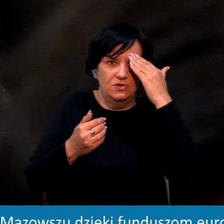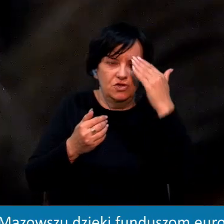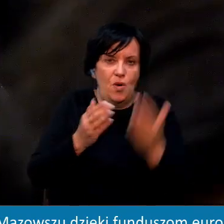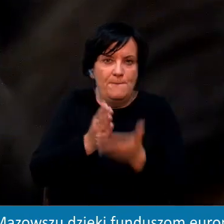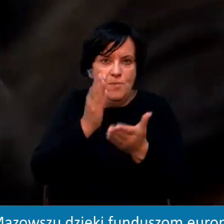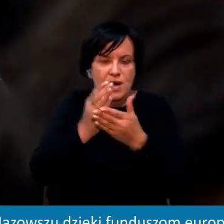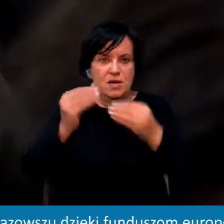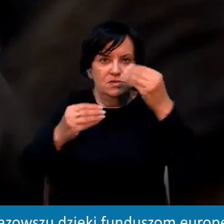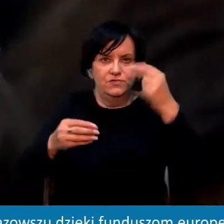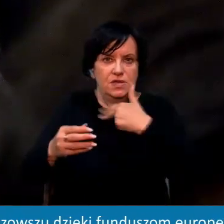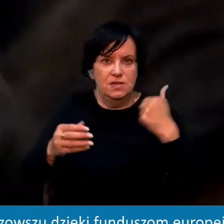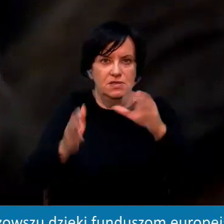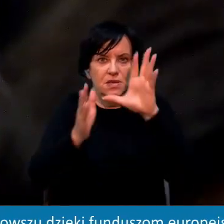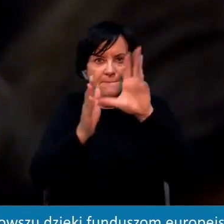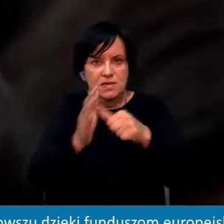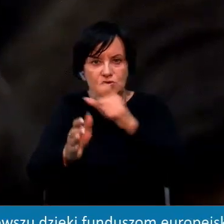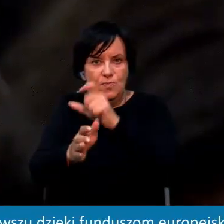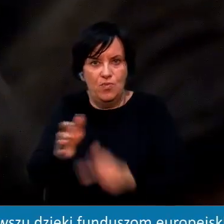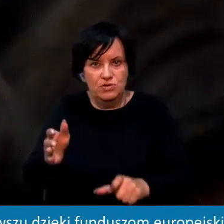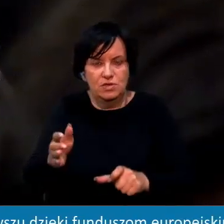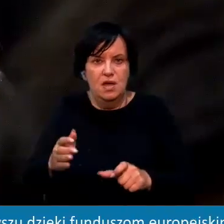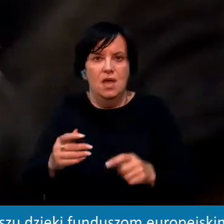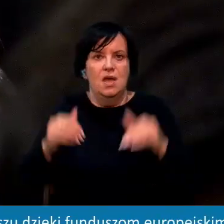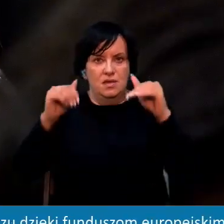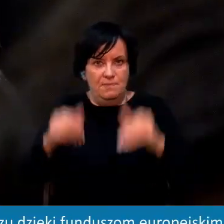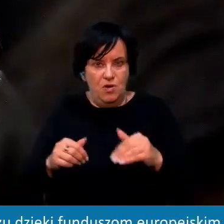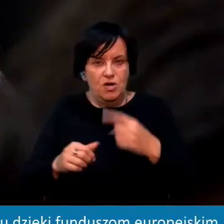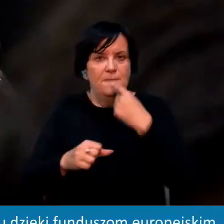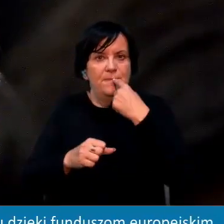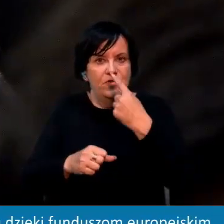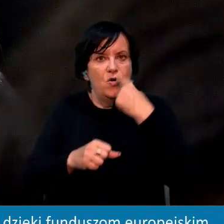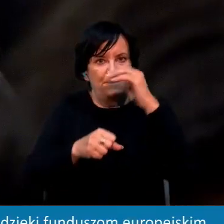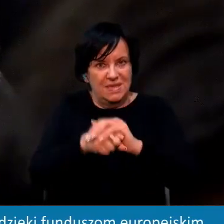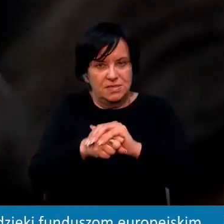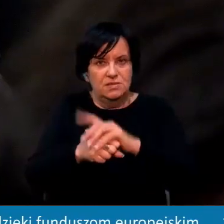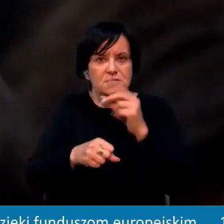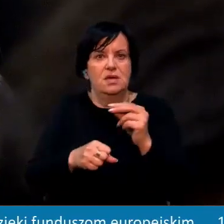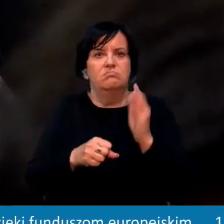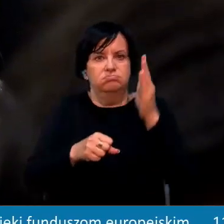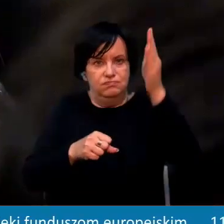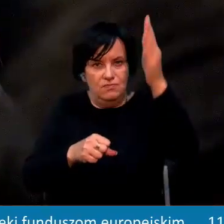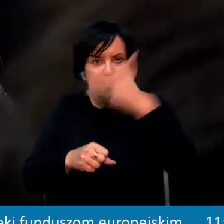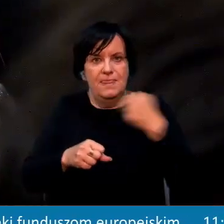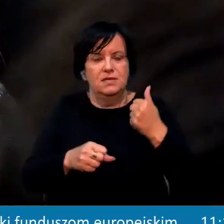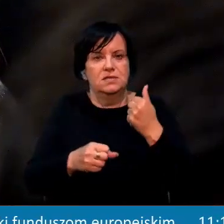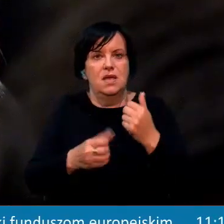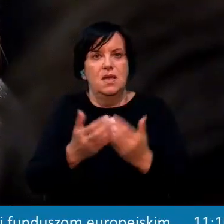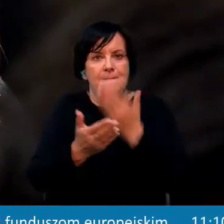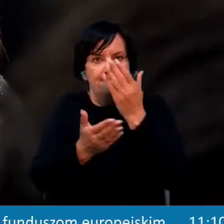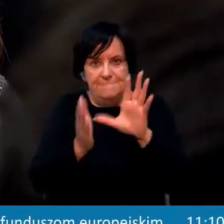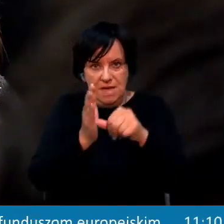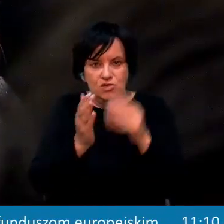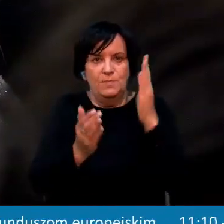miasto, i mogę Państwa zapewnić, złożyć deklarację, że w dalszym ciągu nasze miasto będzie składało takie